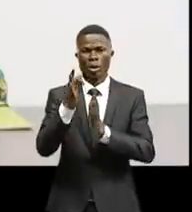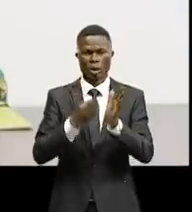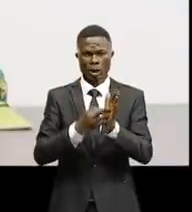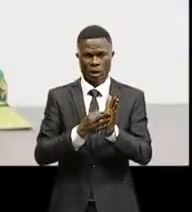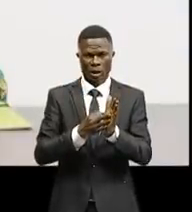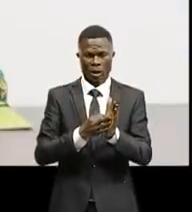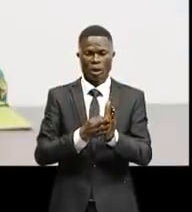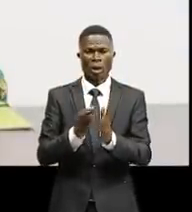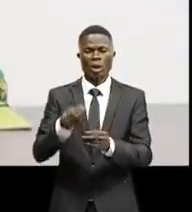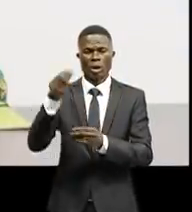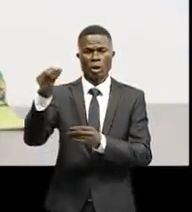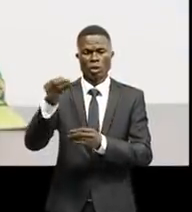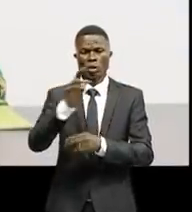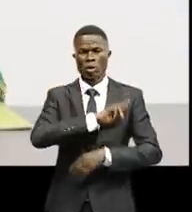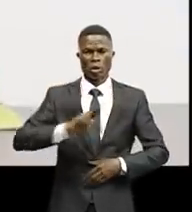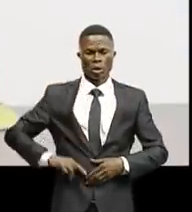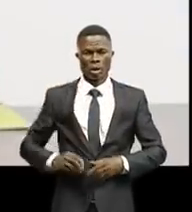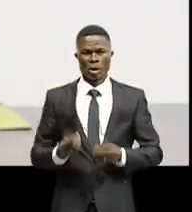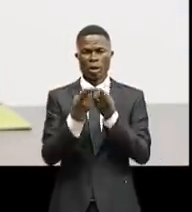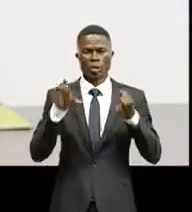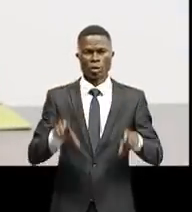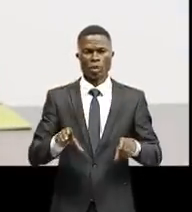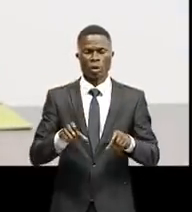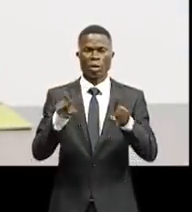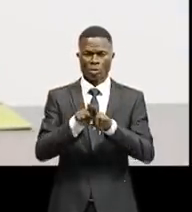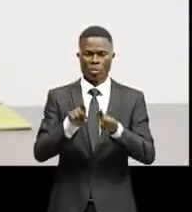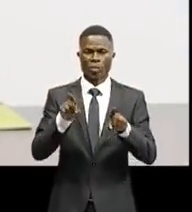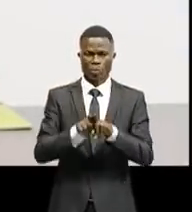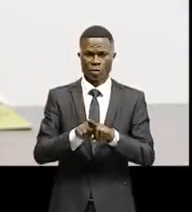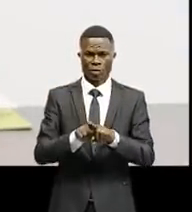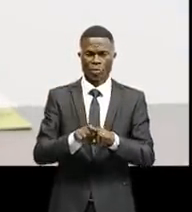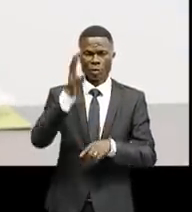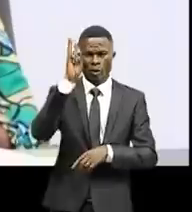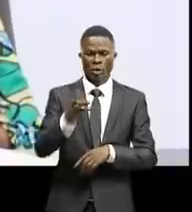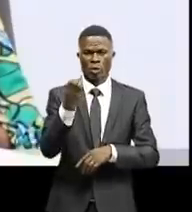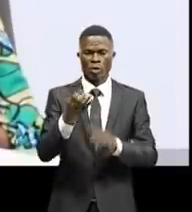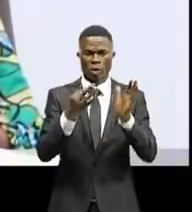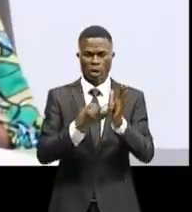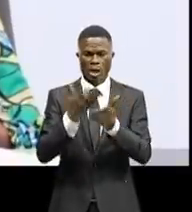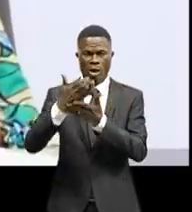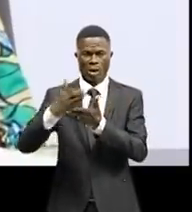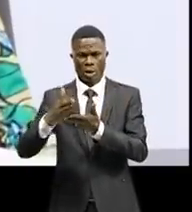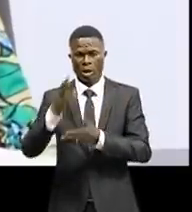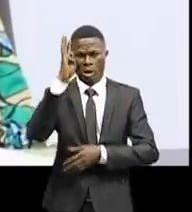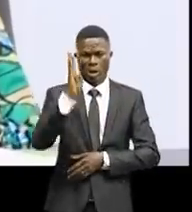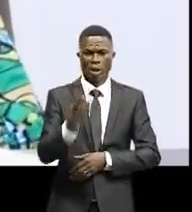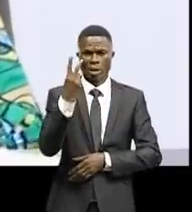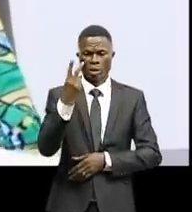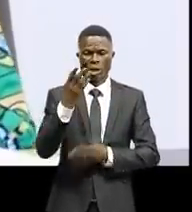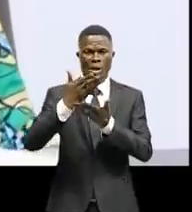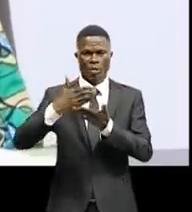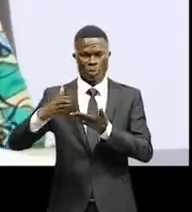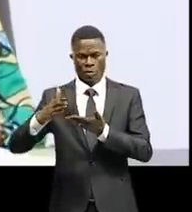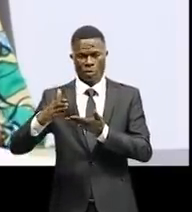été attribué à la République démocratique du Congo respectivement 346 parts et 402